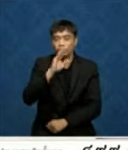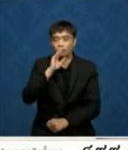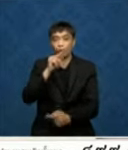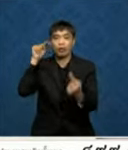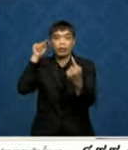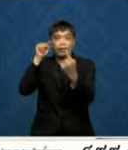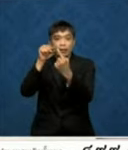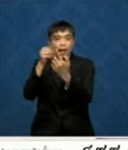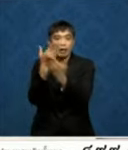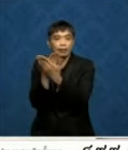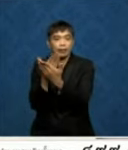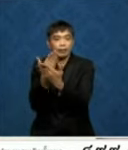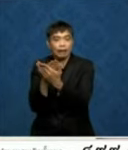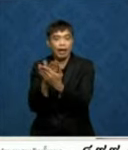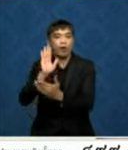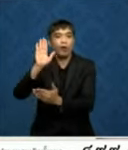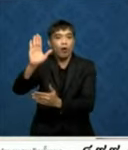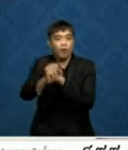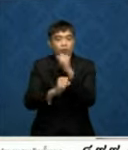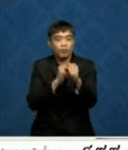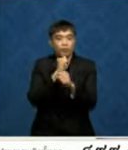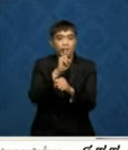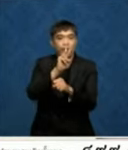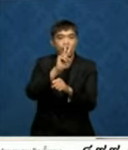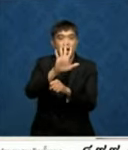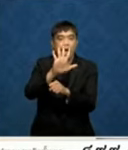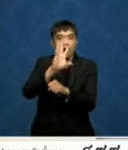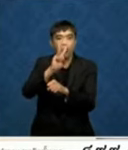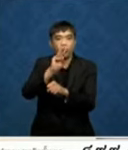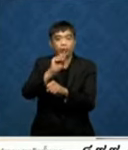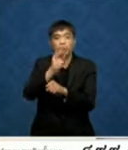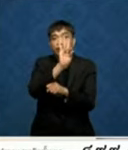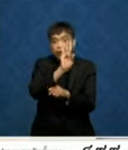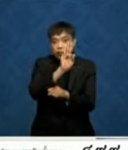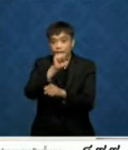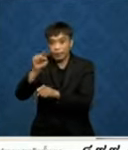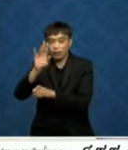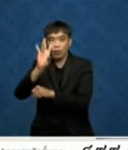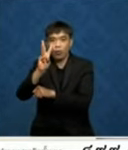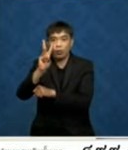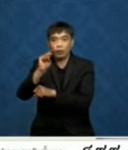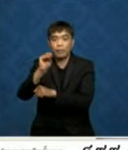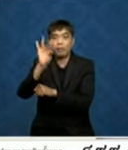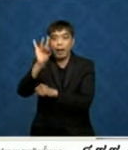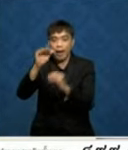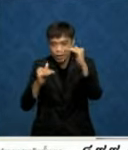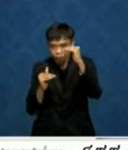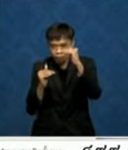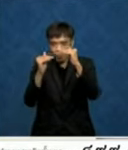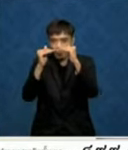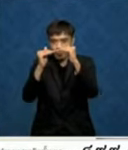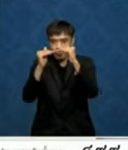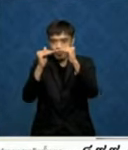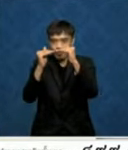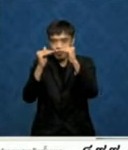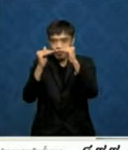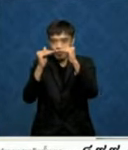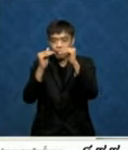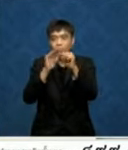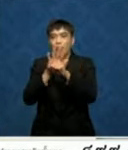มาณในงบประมาณรายจ่ายประจำปี2567และ2568อยู่ในเกณฑ์ที่เกินกว่ามาตรฐานที่ยอมรับ